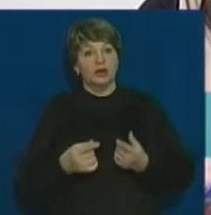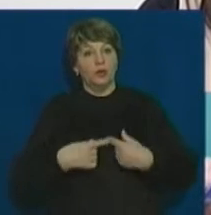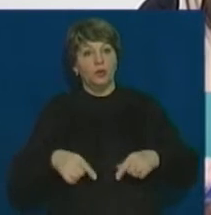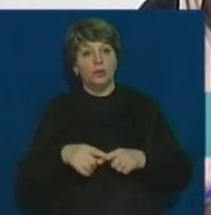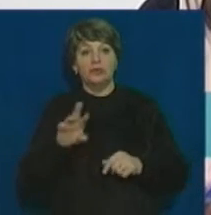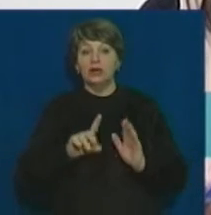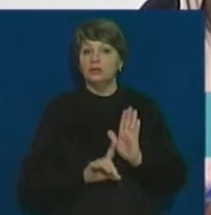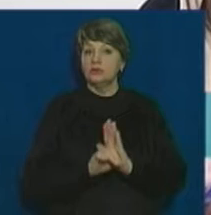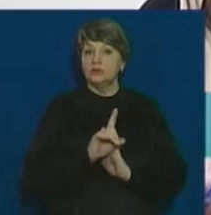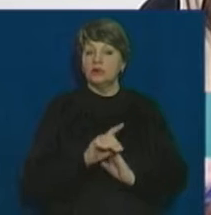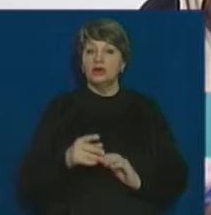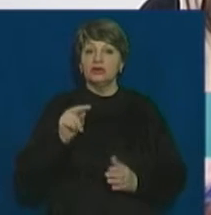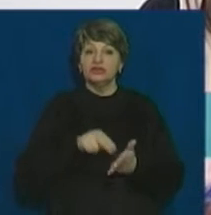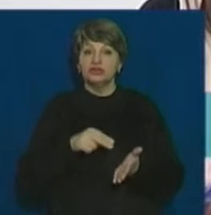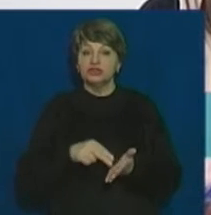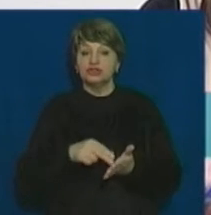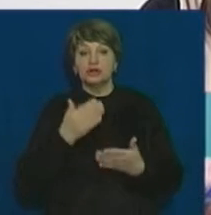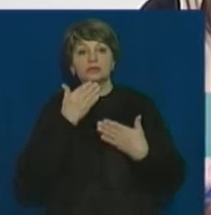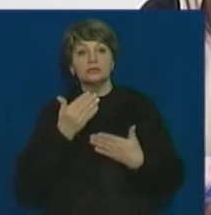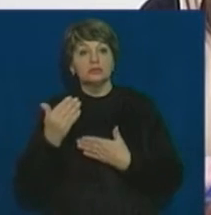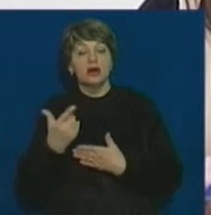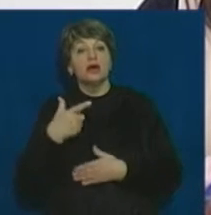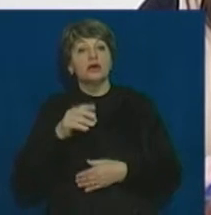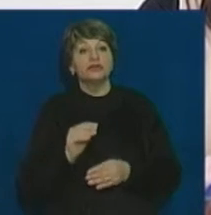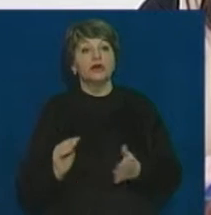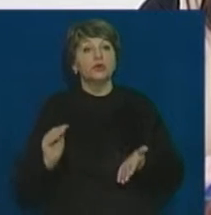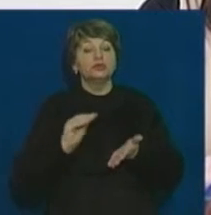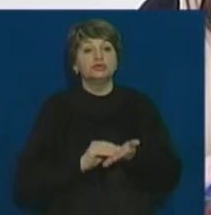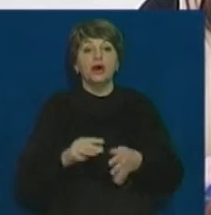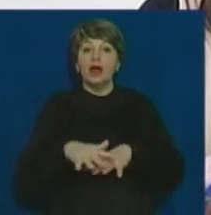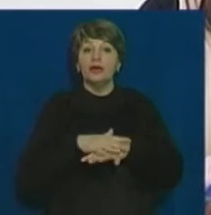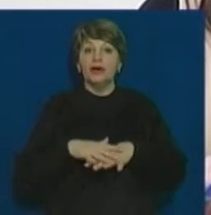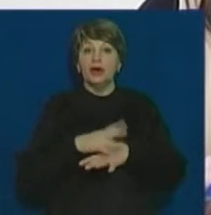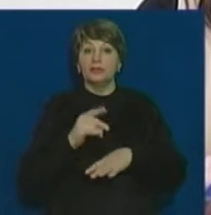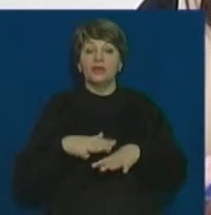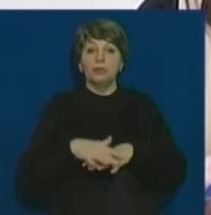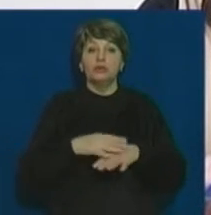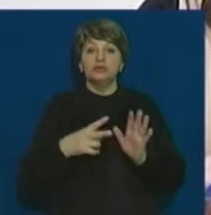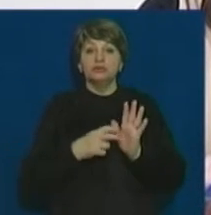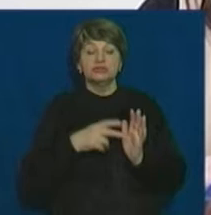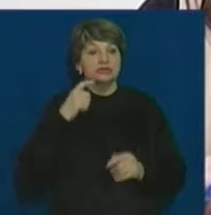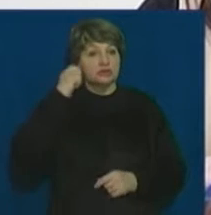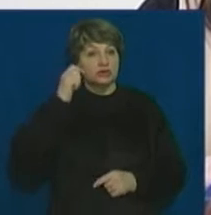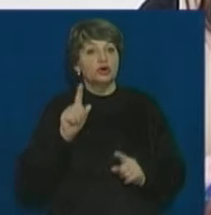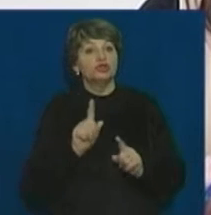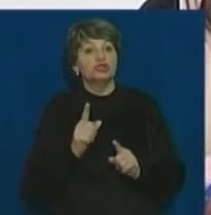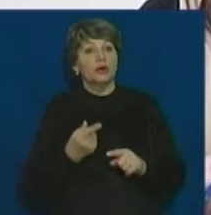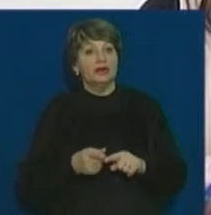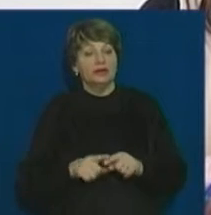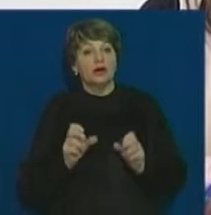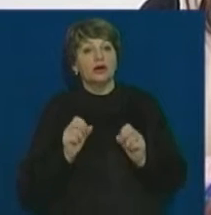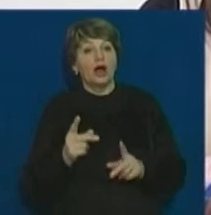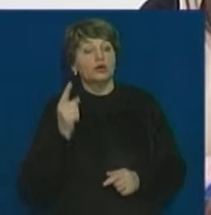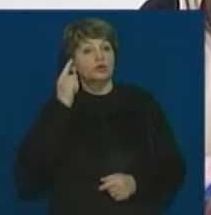черкасів запитають, де облаштувати ярмарок на площі 700-річчя. Що таке публічні консультації? Чому їх не було раніше? Та як